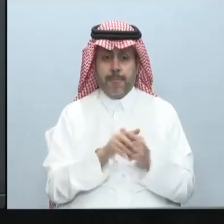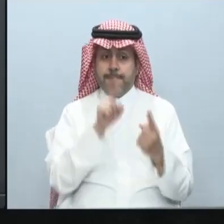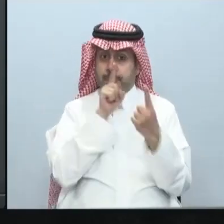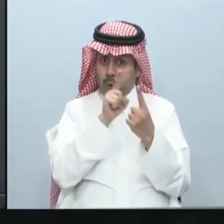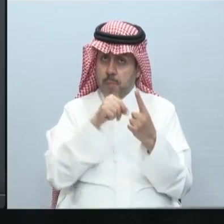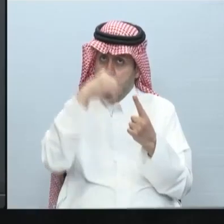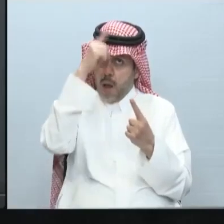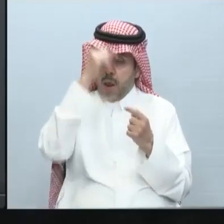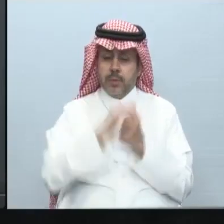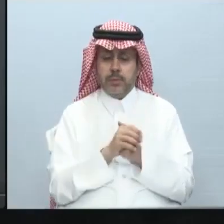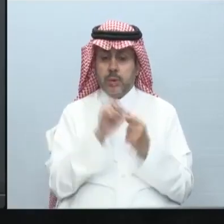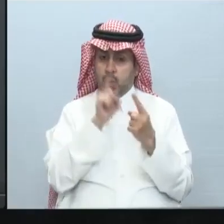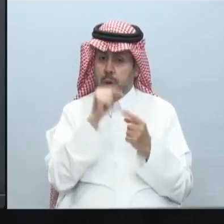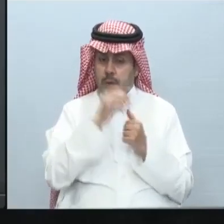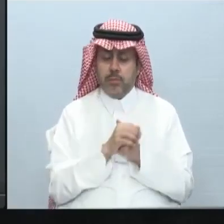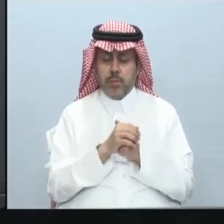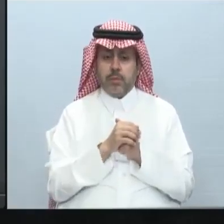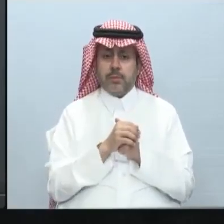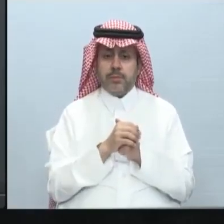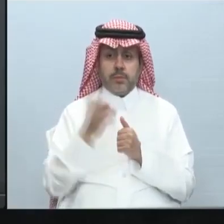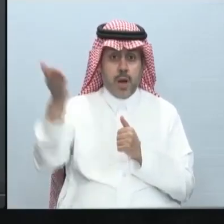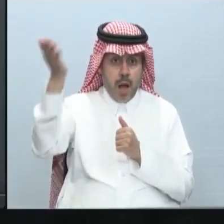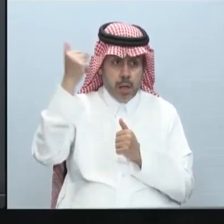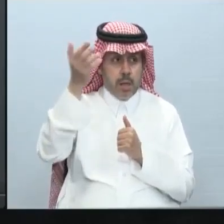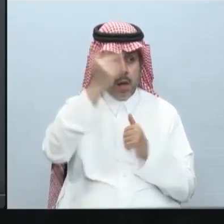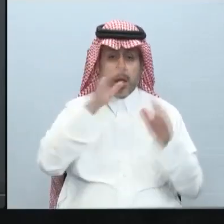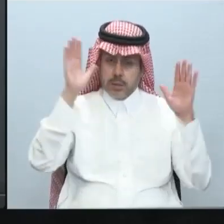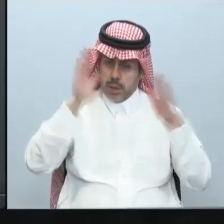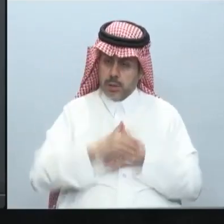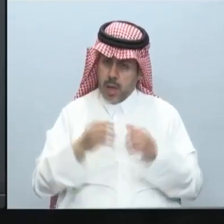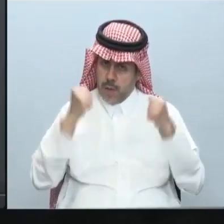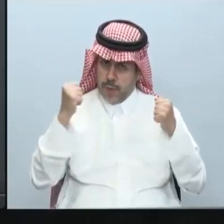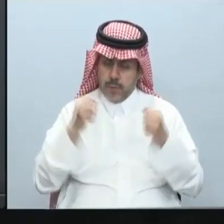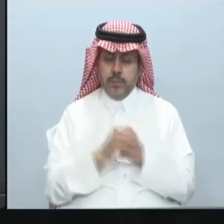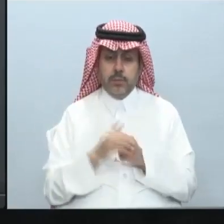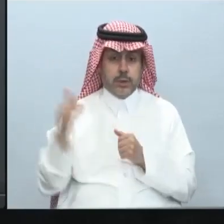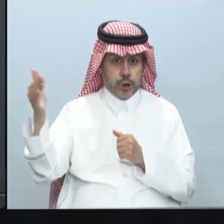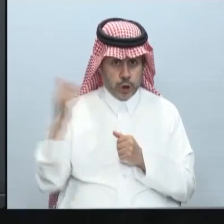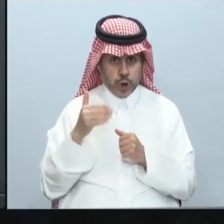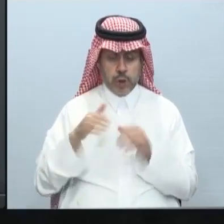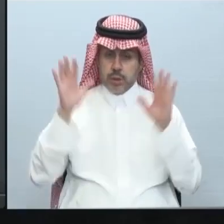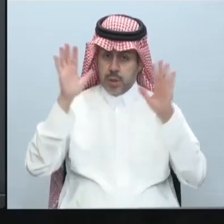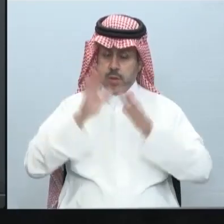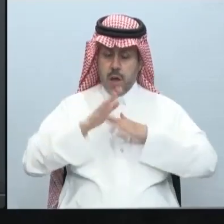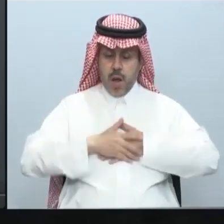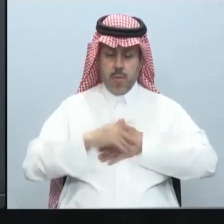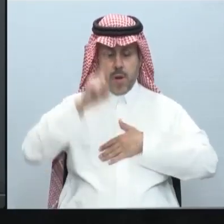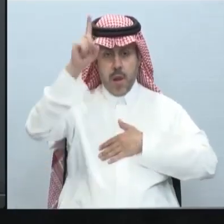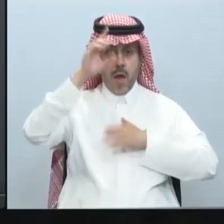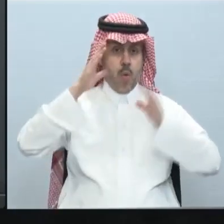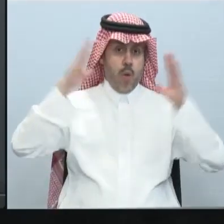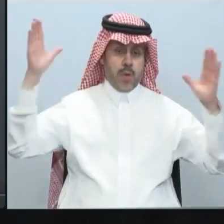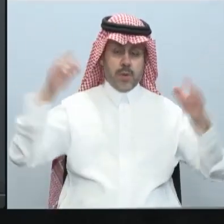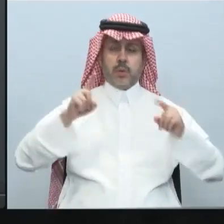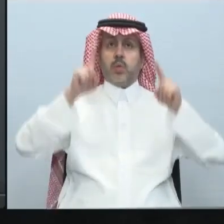الله في الصلاه حي على الصلاه حي على الفلاح فاذا اتيت الى صلاتك وكبرت فتقول الله اكبر